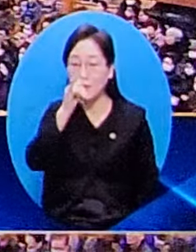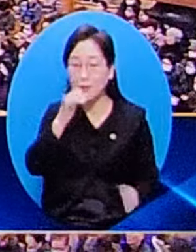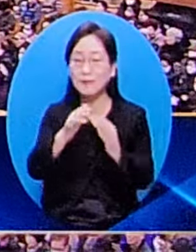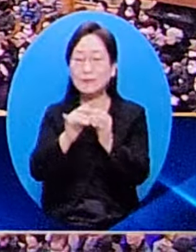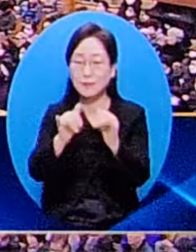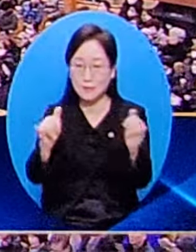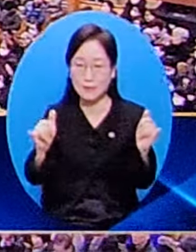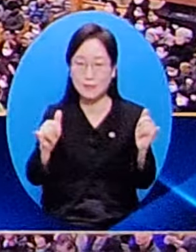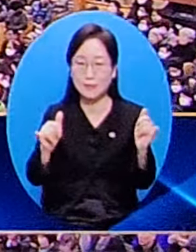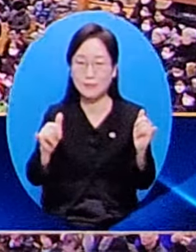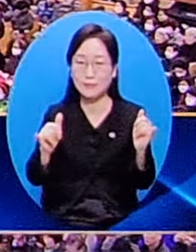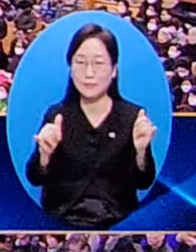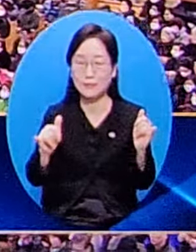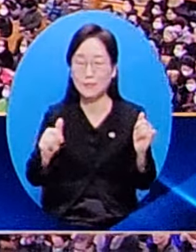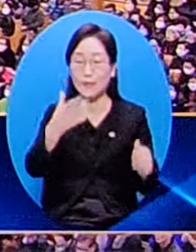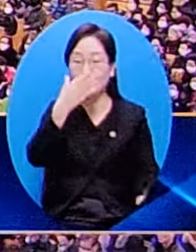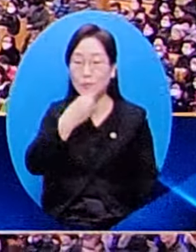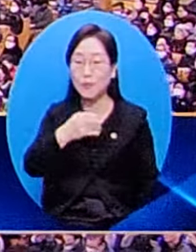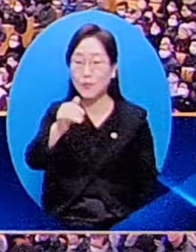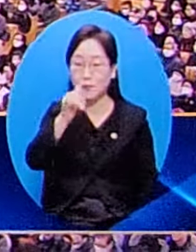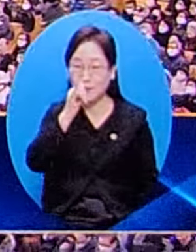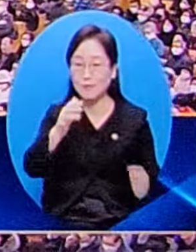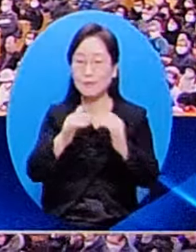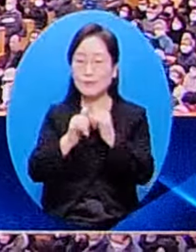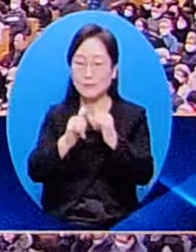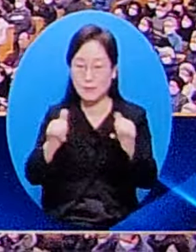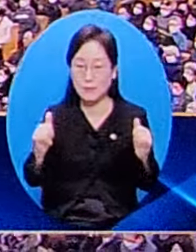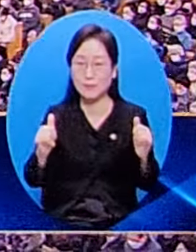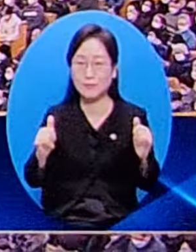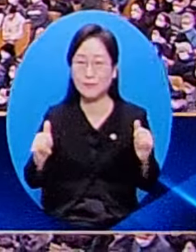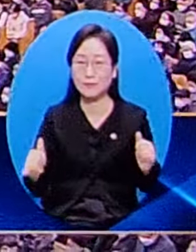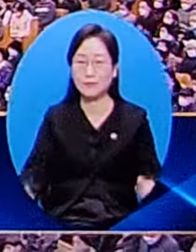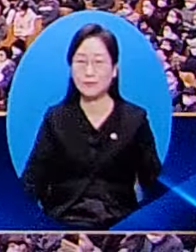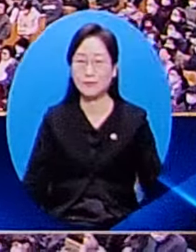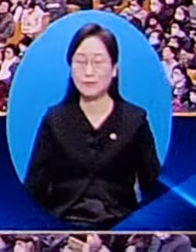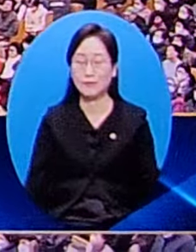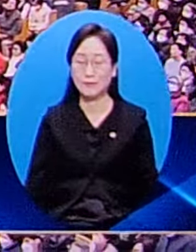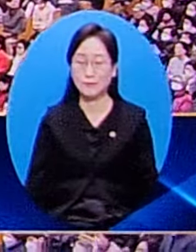있는 사람, 복 있는 사람.